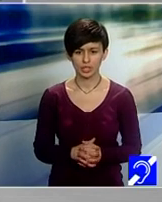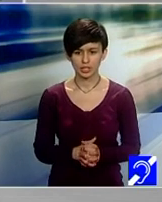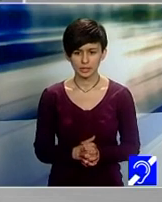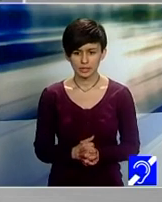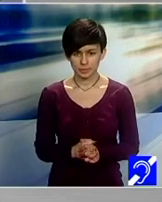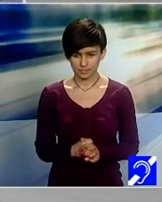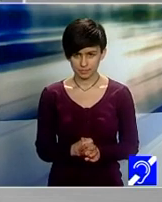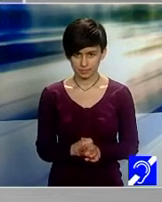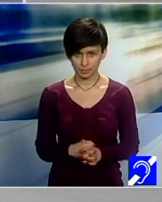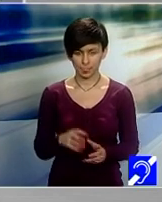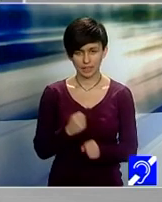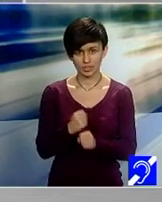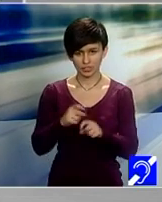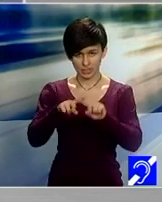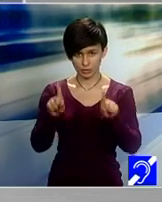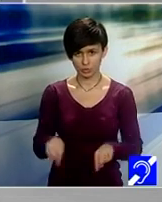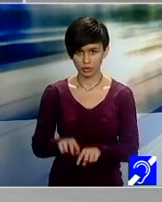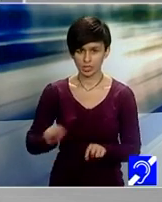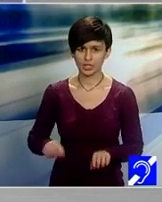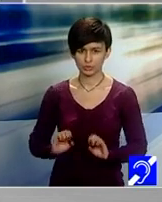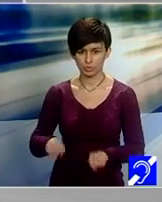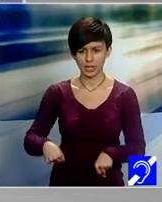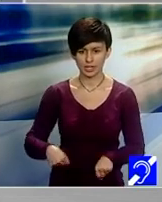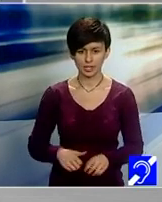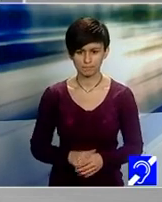să fie încheiat un contract cu o bancă sau o instituție